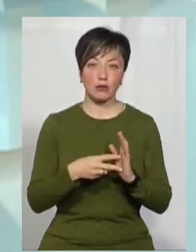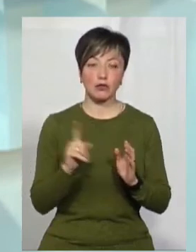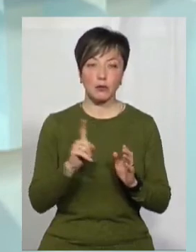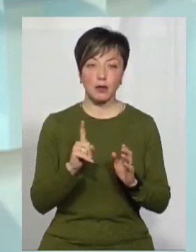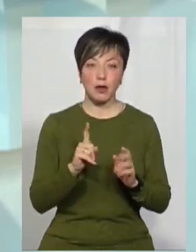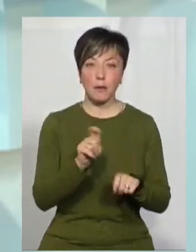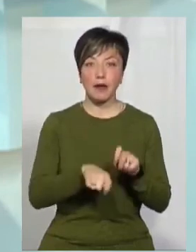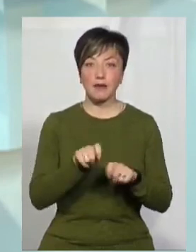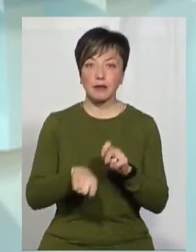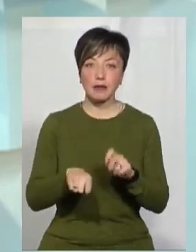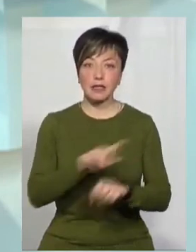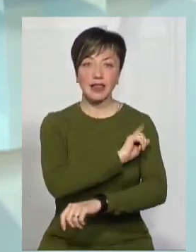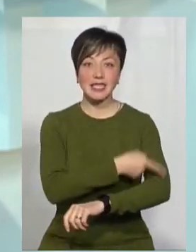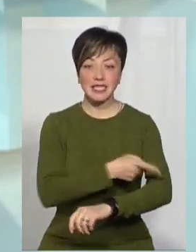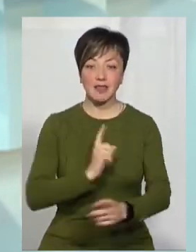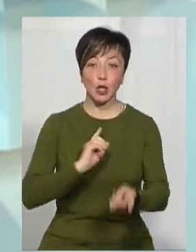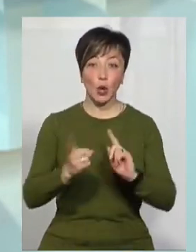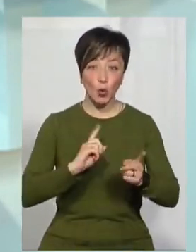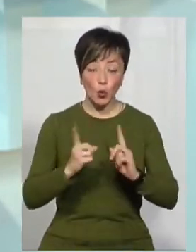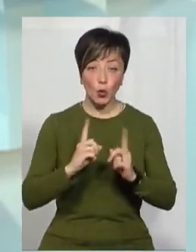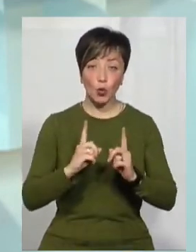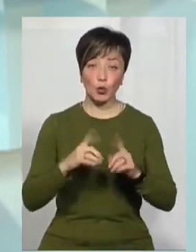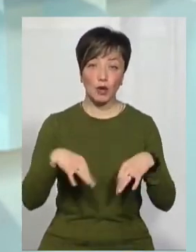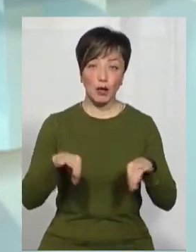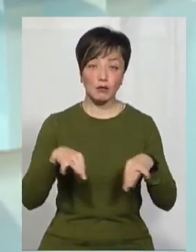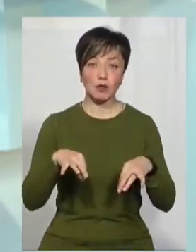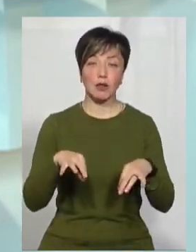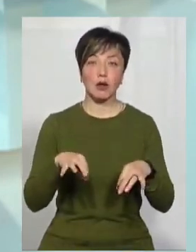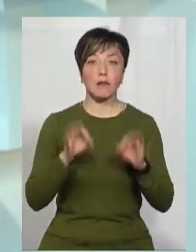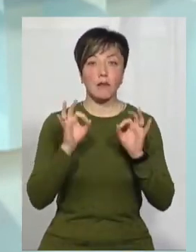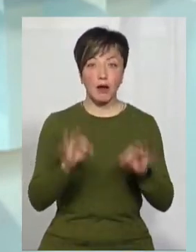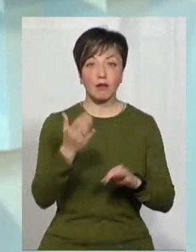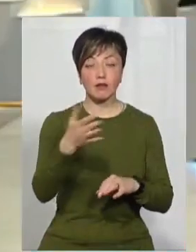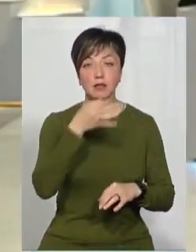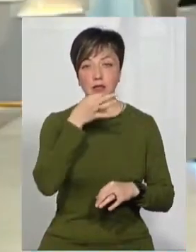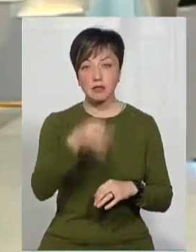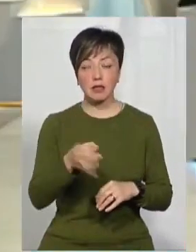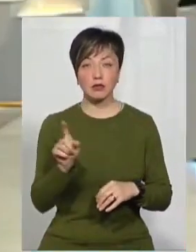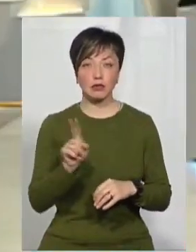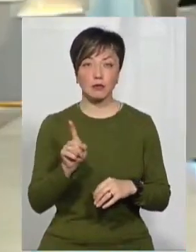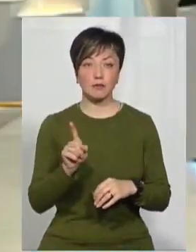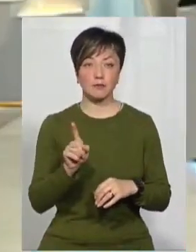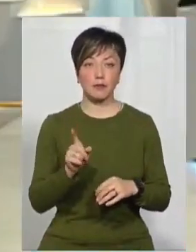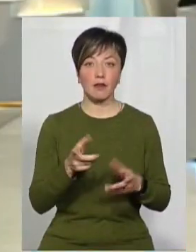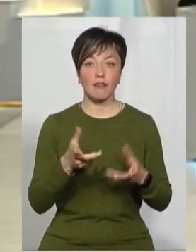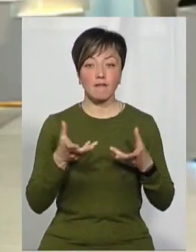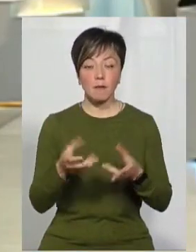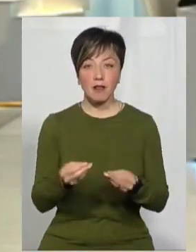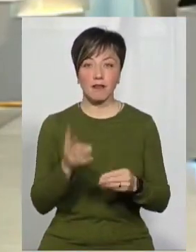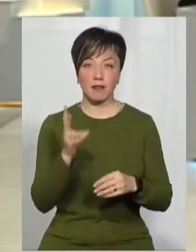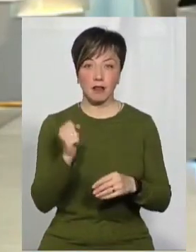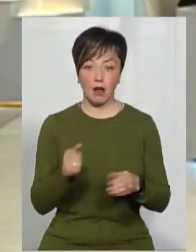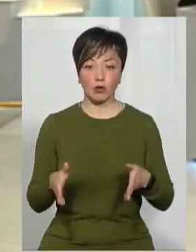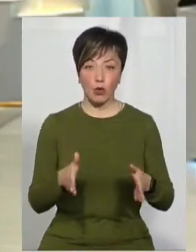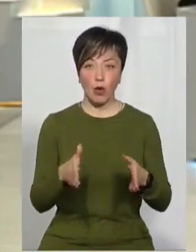якби виміряти ту ж саму інтенсивність руху, тому що якби логічно, ви правильно сказали, що особливий вплив, ну саме великий вплив,